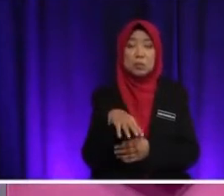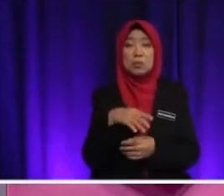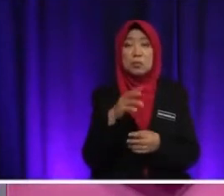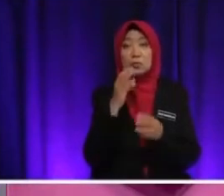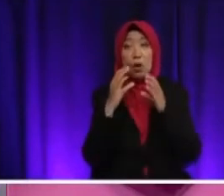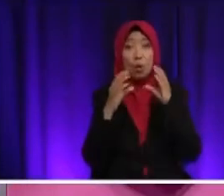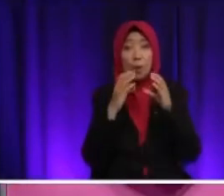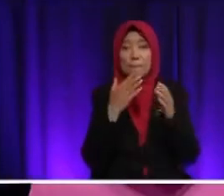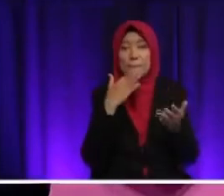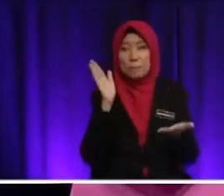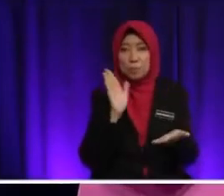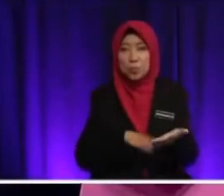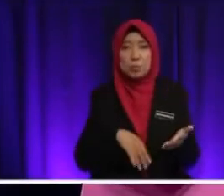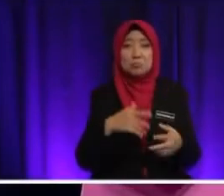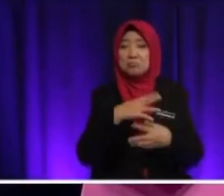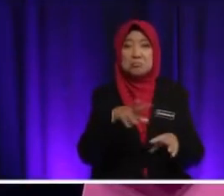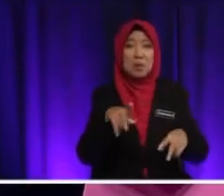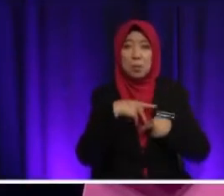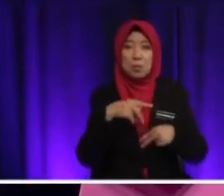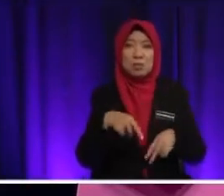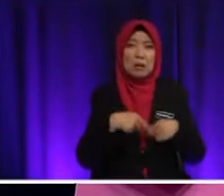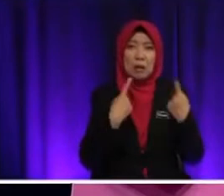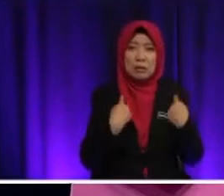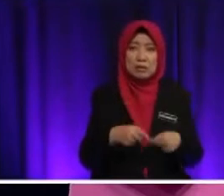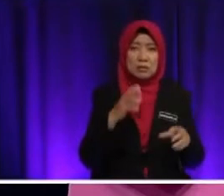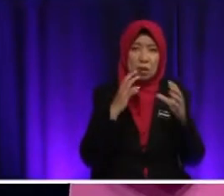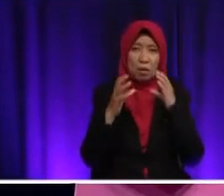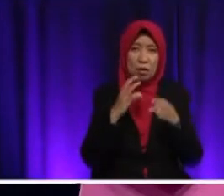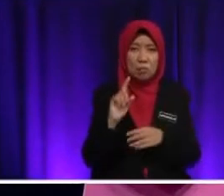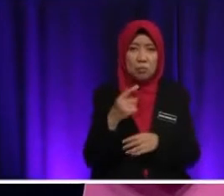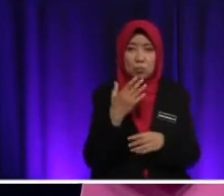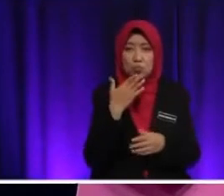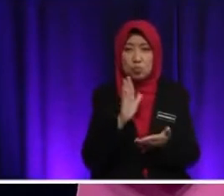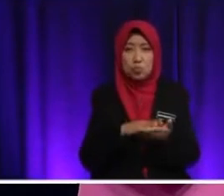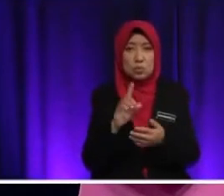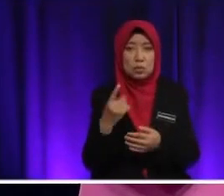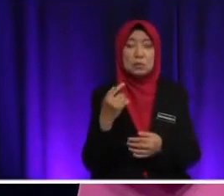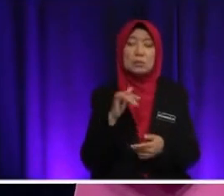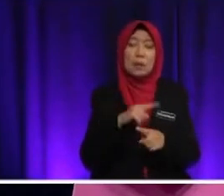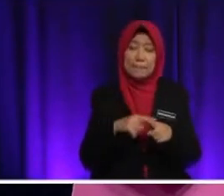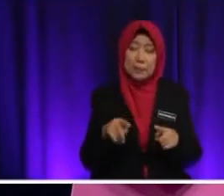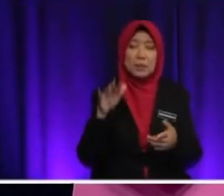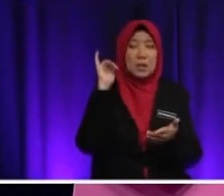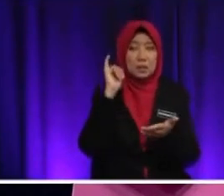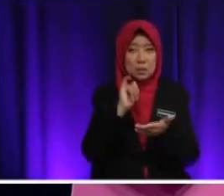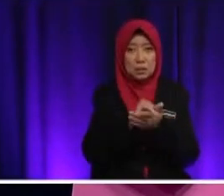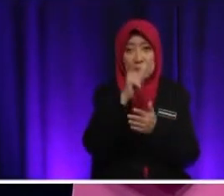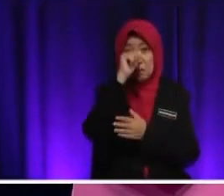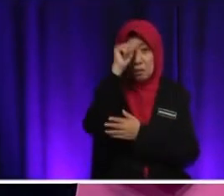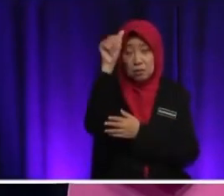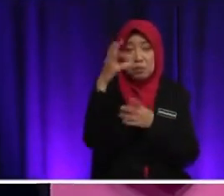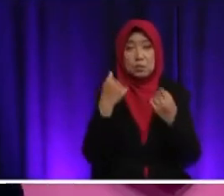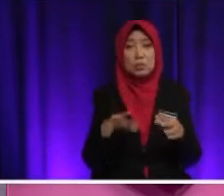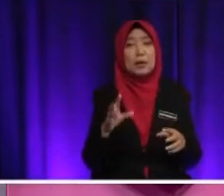kan? Sebab apa? Kita tak puas hati. Sebenarnya Allah dah tentukan dan kita kena yakin kekuasaan Allah Subhanahu Wa Taala.